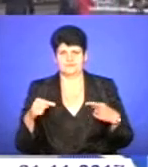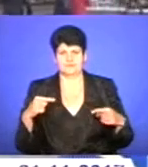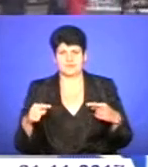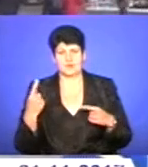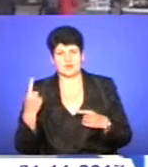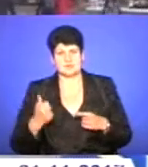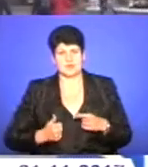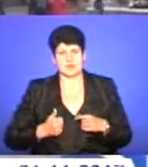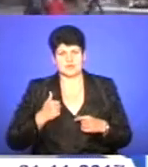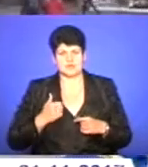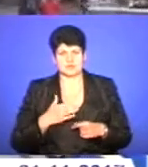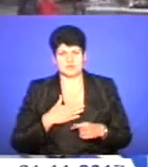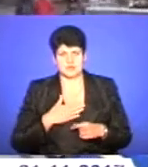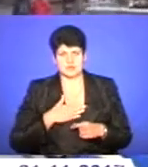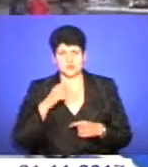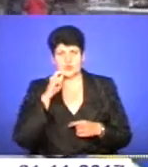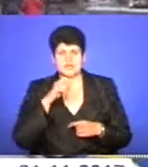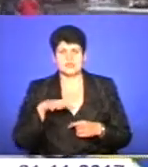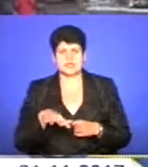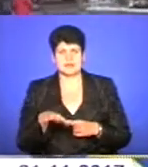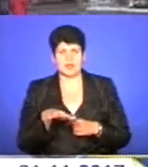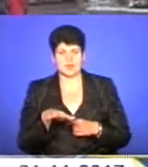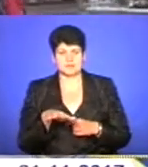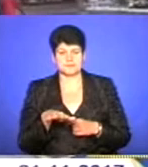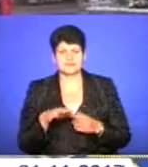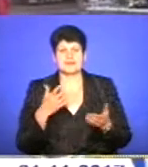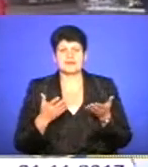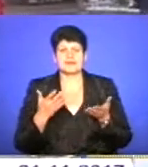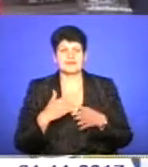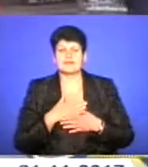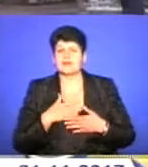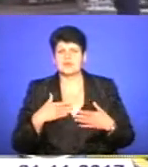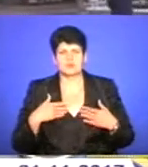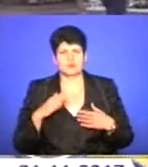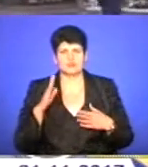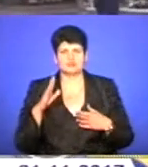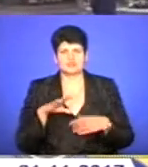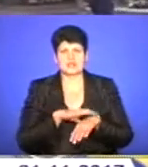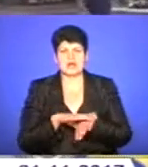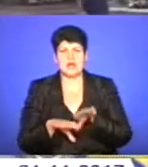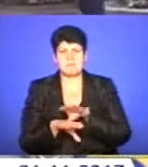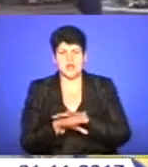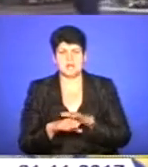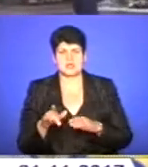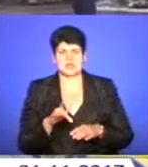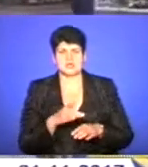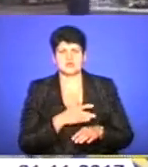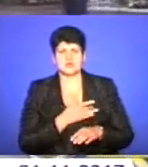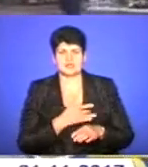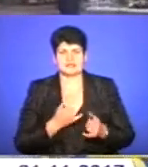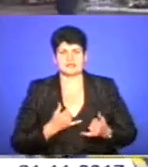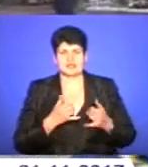Гордість за наш український народ, який не хотів бути рабами і служити владі